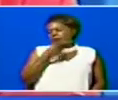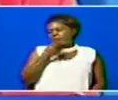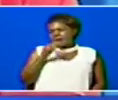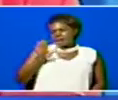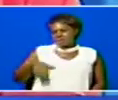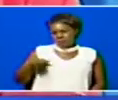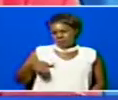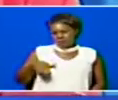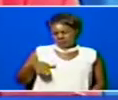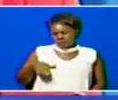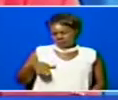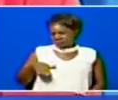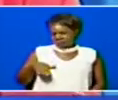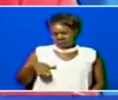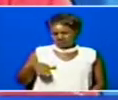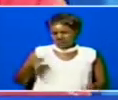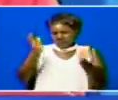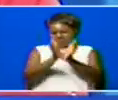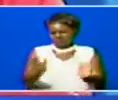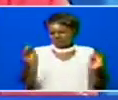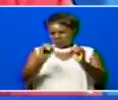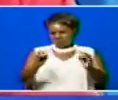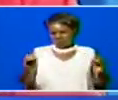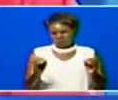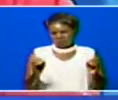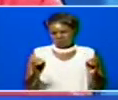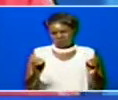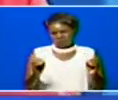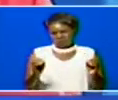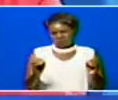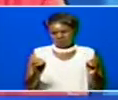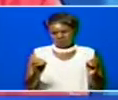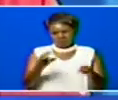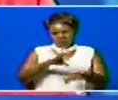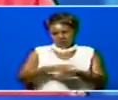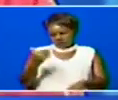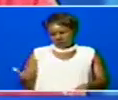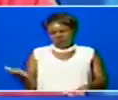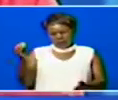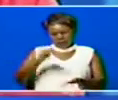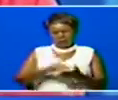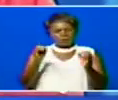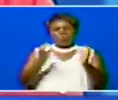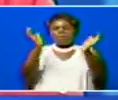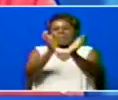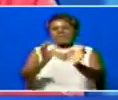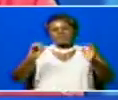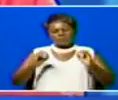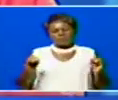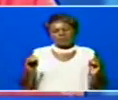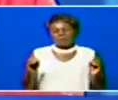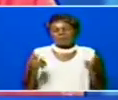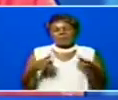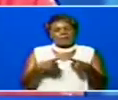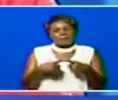mamangu hawakuchukua tu yoyote. Kuzula alikuwa dada yake. Ile tu, hautachukua mtoto wetu tena, bla bla bla.